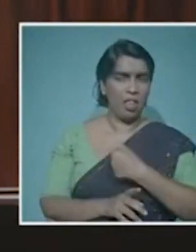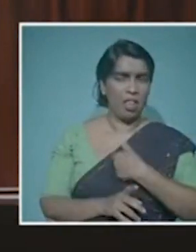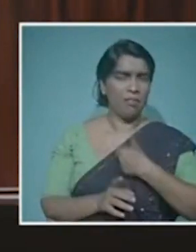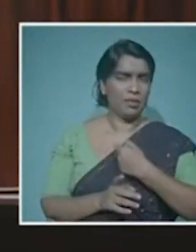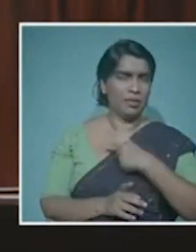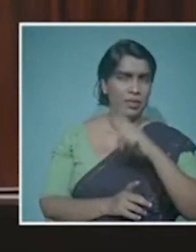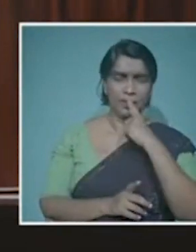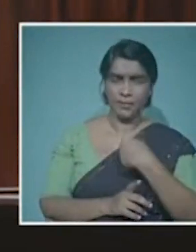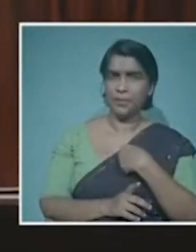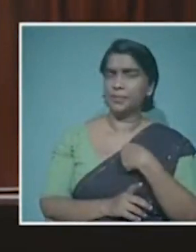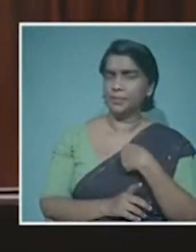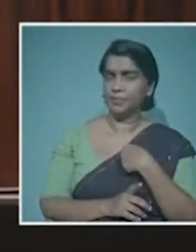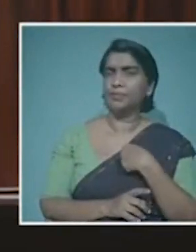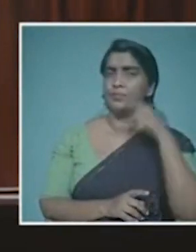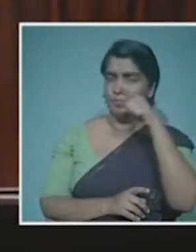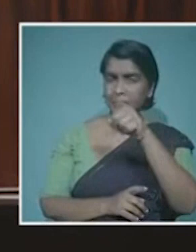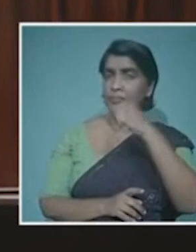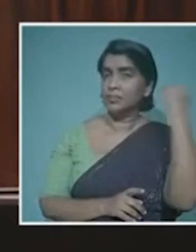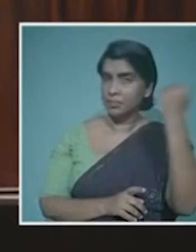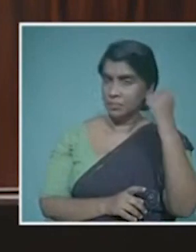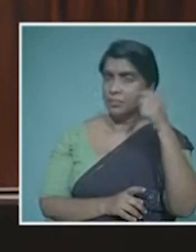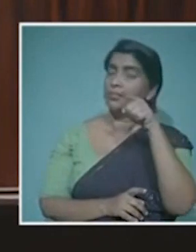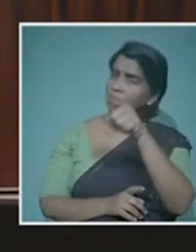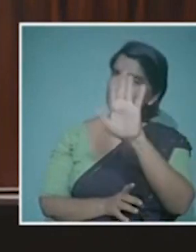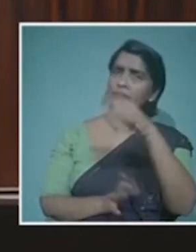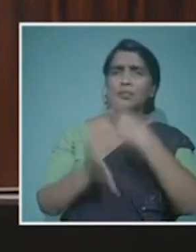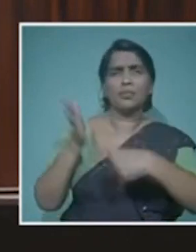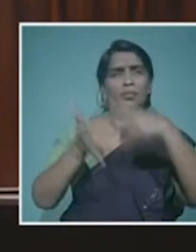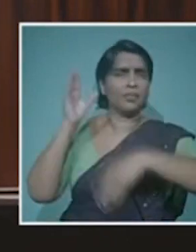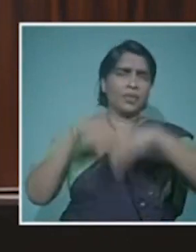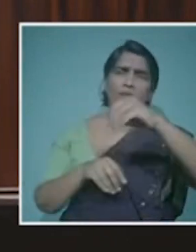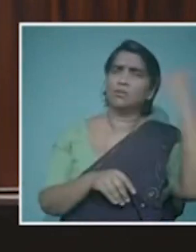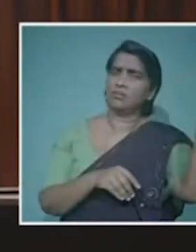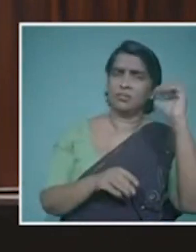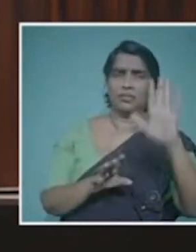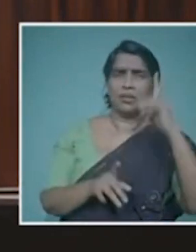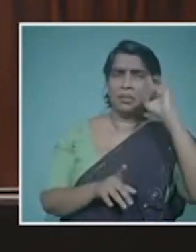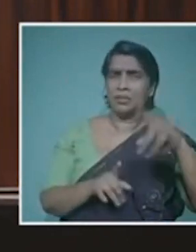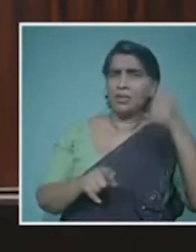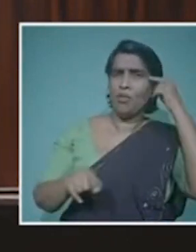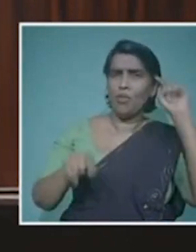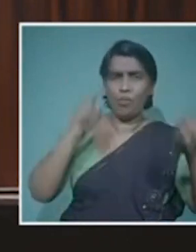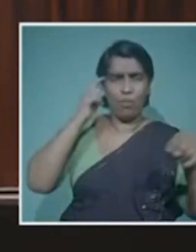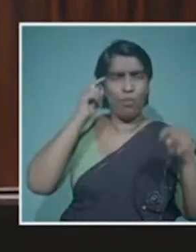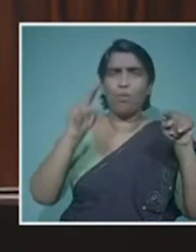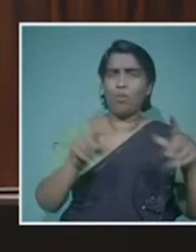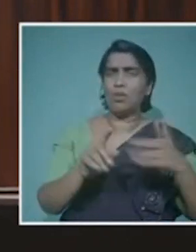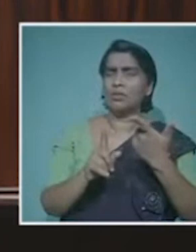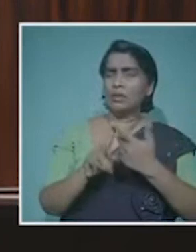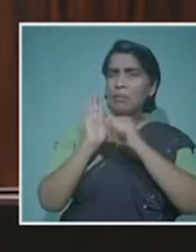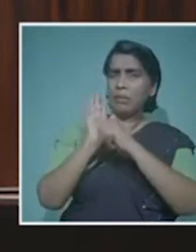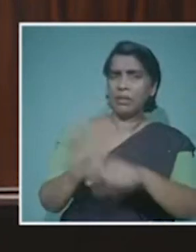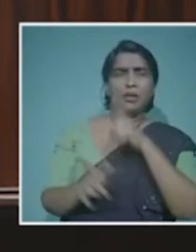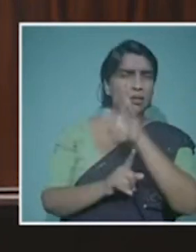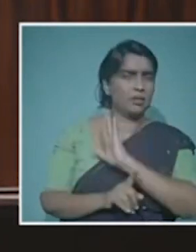சில தெளிவுபடுத்தல்கள். எனக்கு என்னுடைய தாயும் தந்தையும் வைத்த பெயர் சாணக்கியன் ராகுல் ராஜபுத்திரன் ராசமாணிக்கம். அது